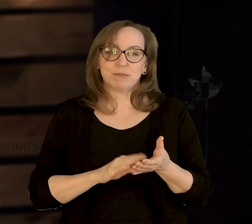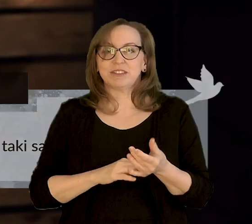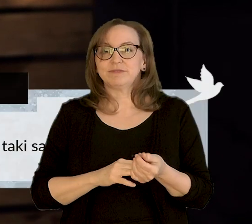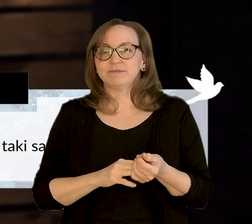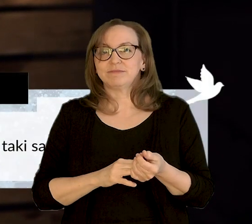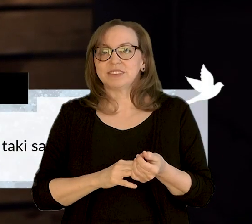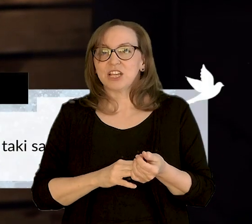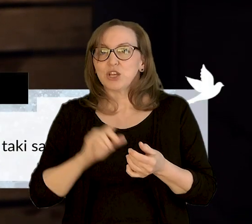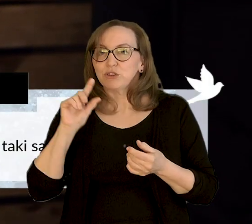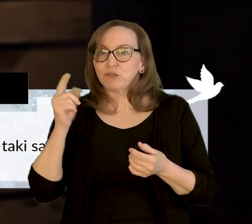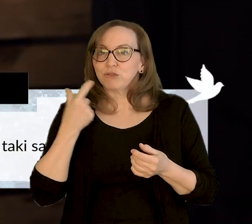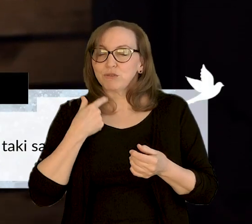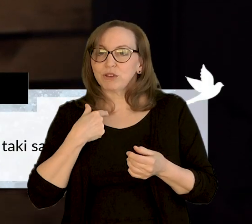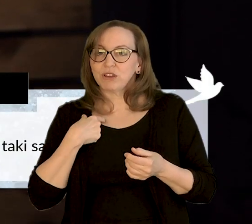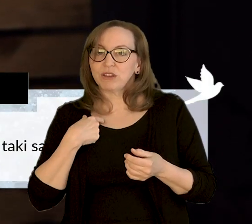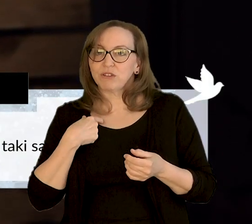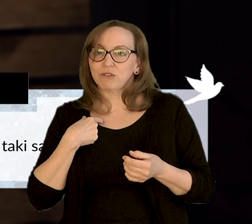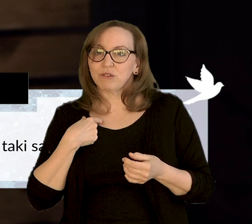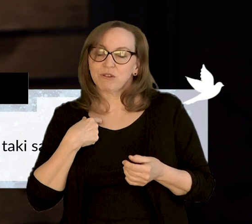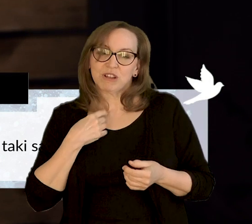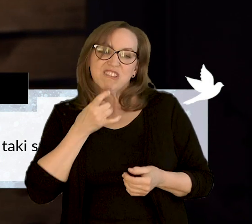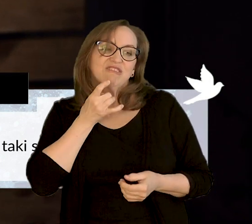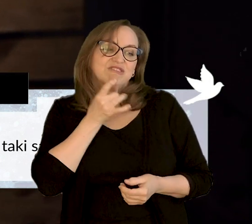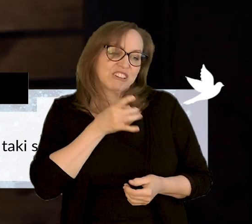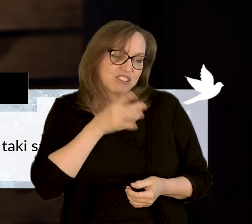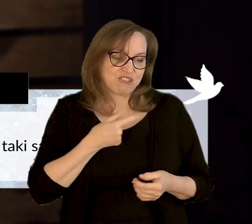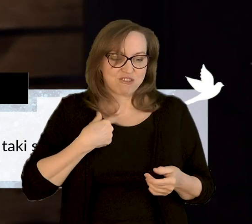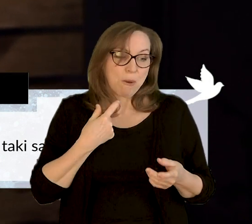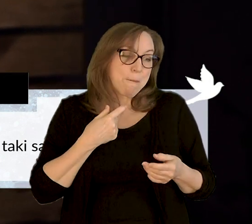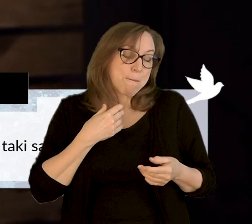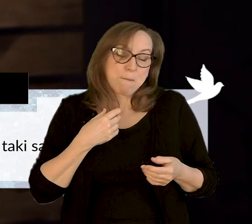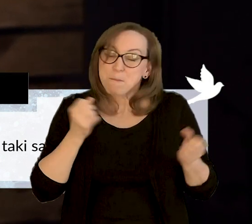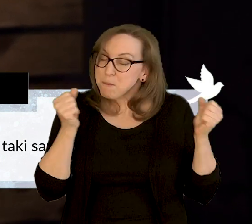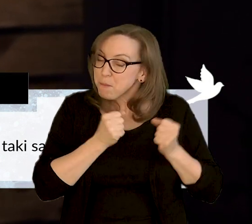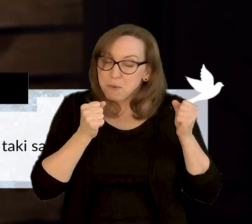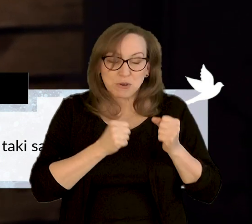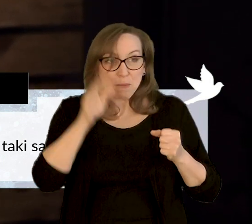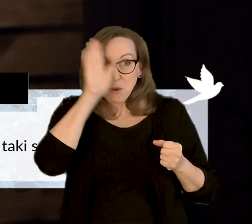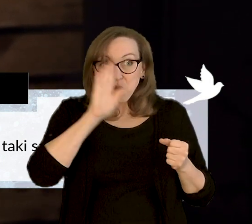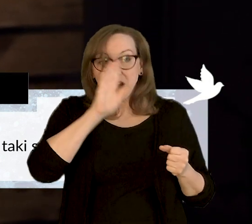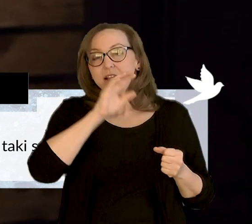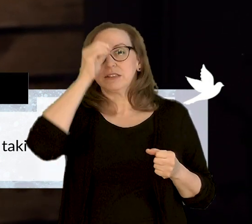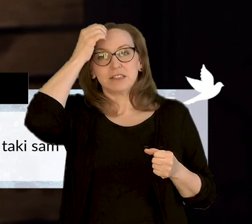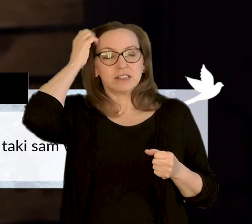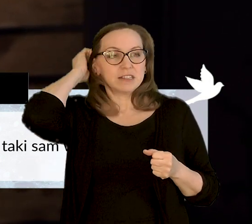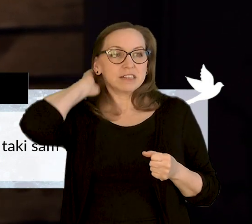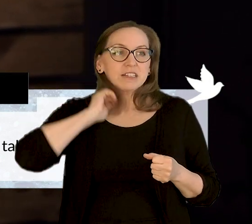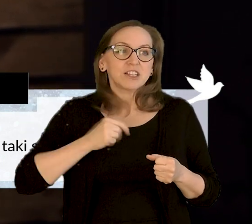natomiast skarcił go. Czy ty się Boga nie boisz, choć wymierzono ci taki sam